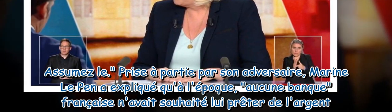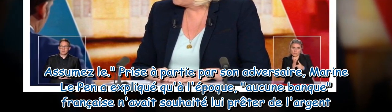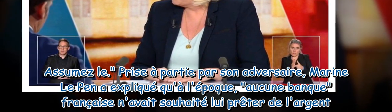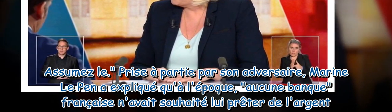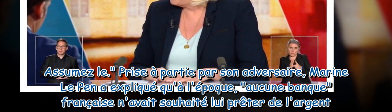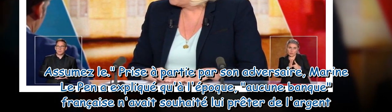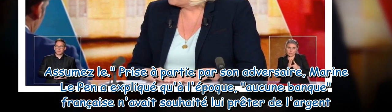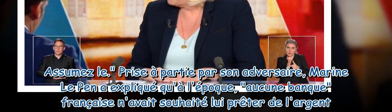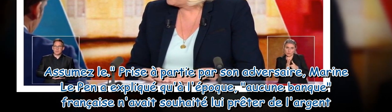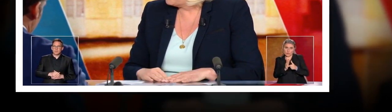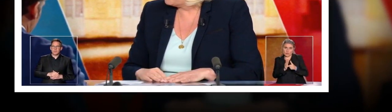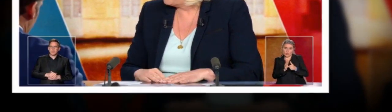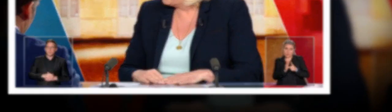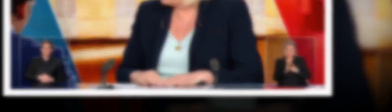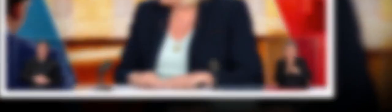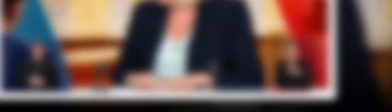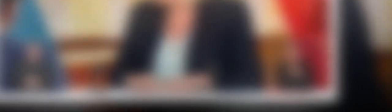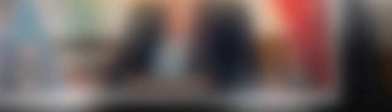souhaité lui prêter de l'argent